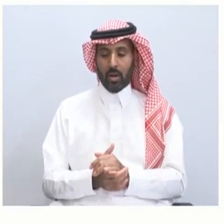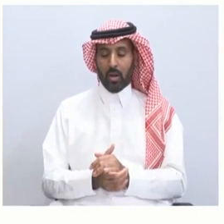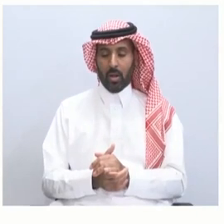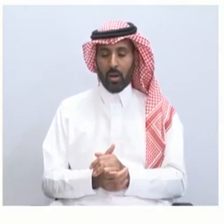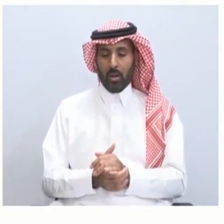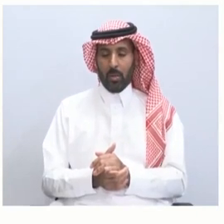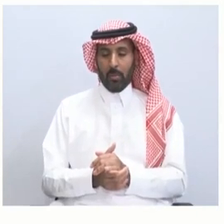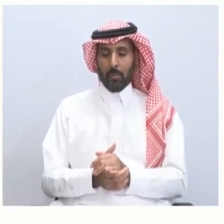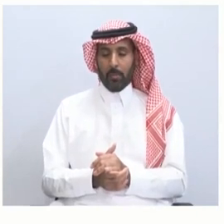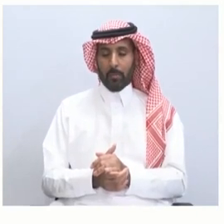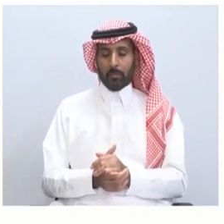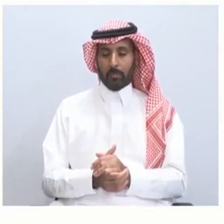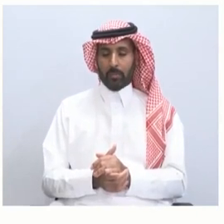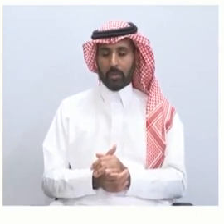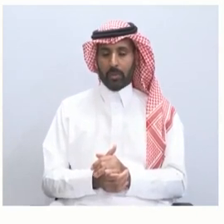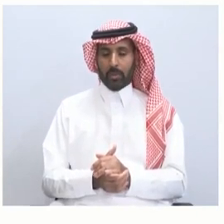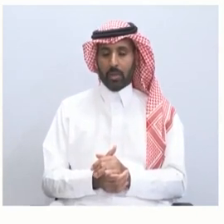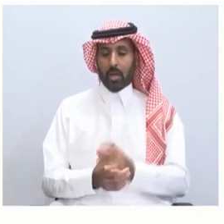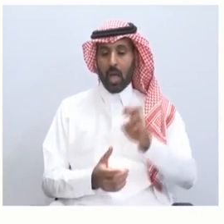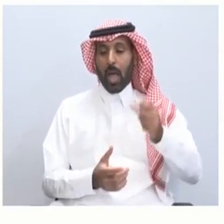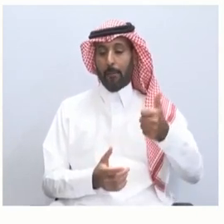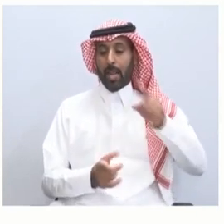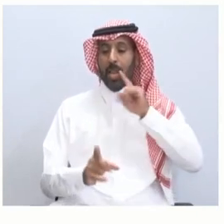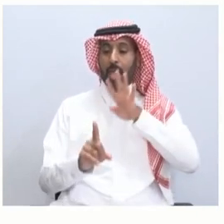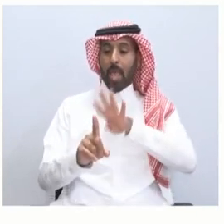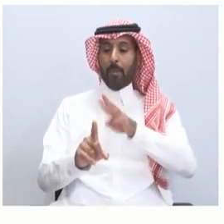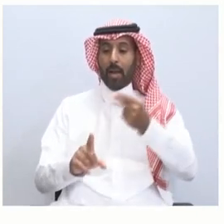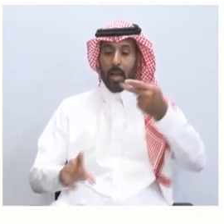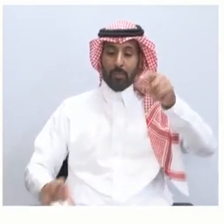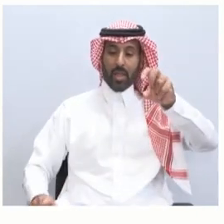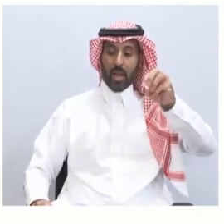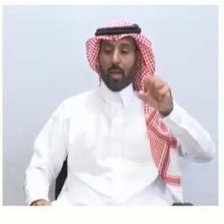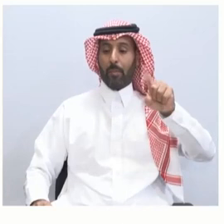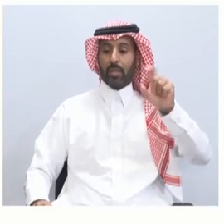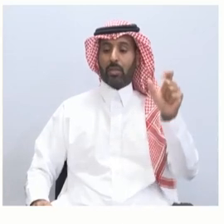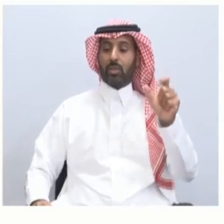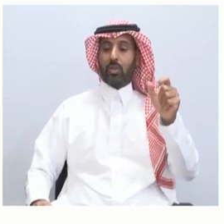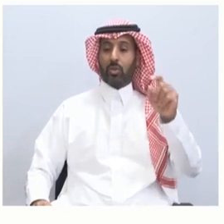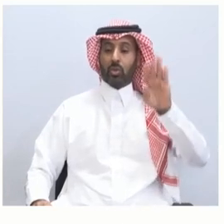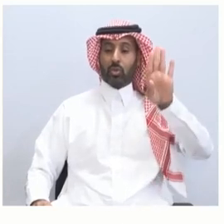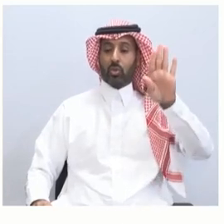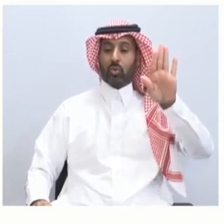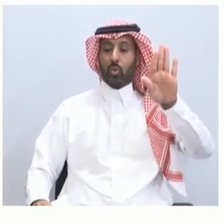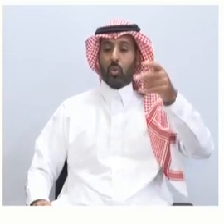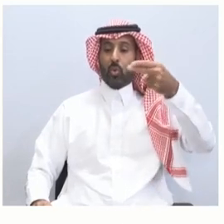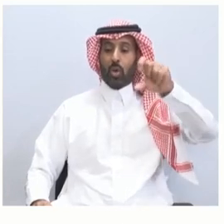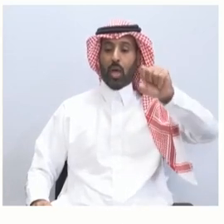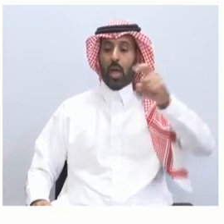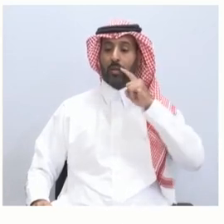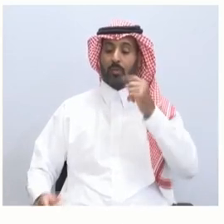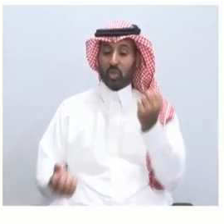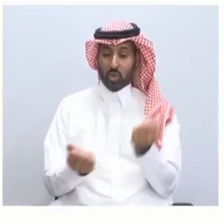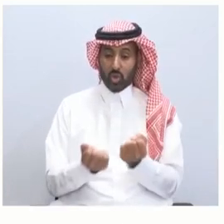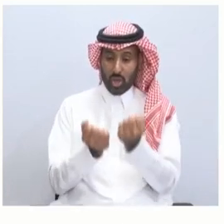1233 وعندما قام الامام عبد الله بن سعود بموقفه البطولي